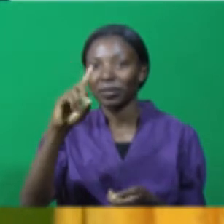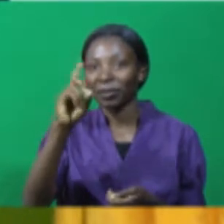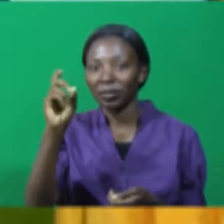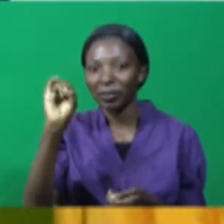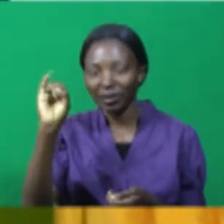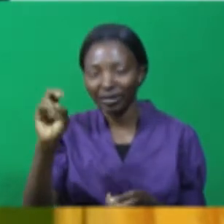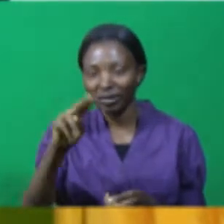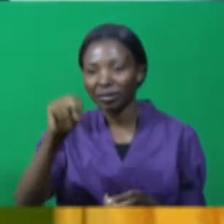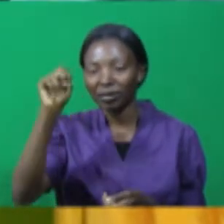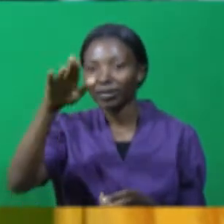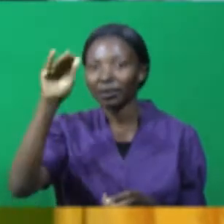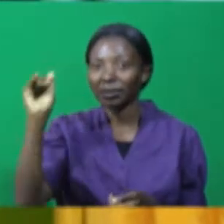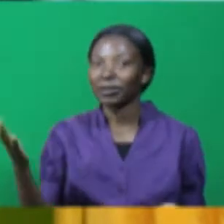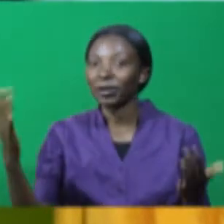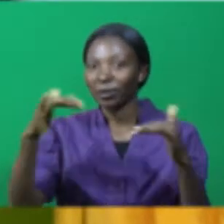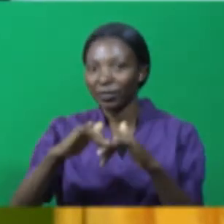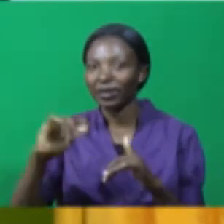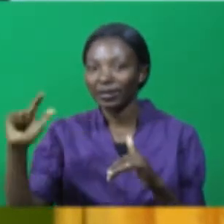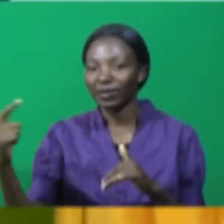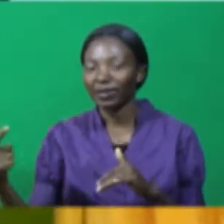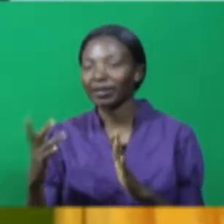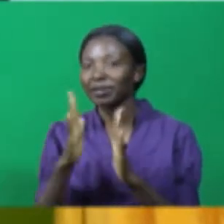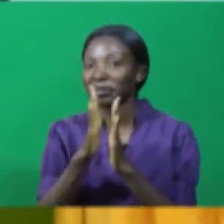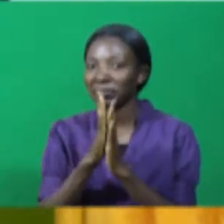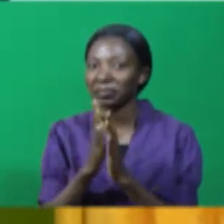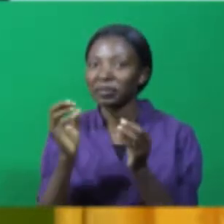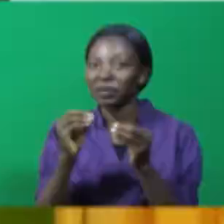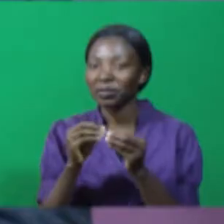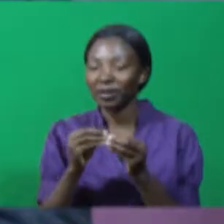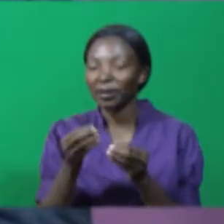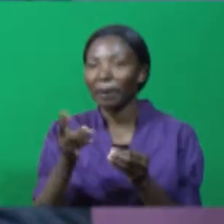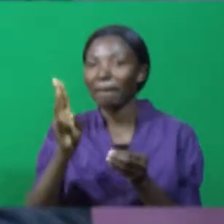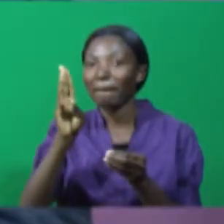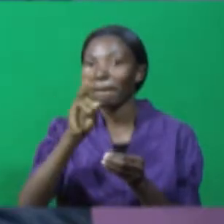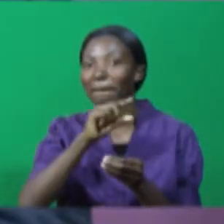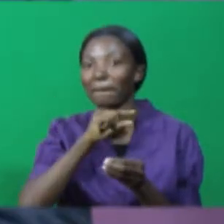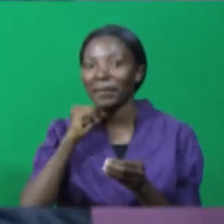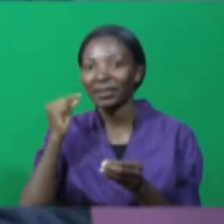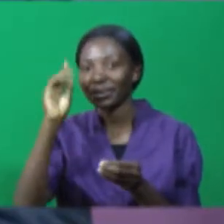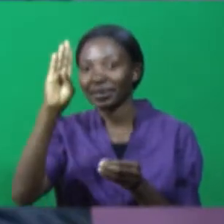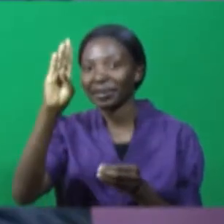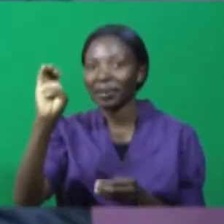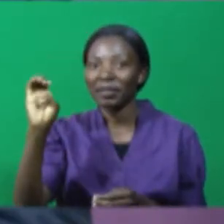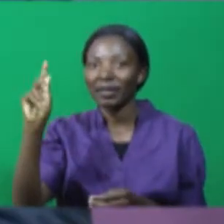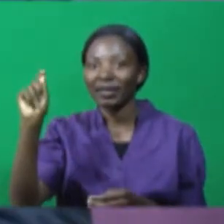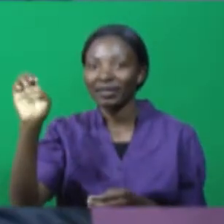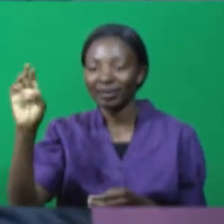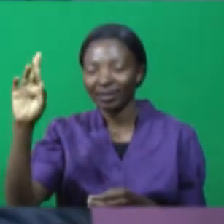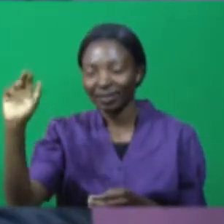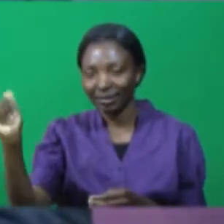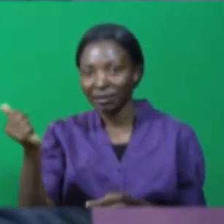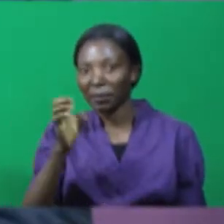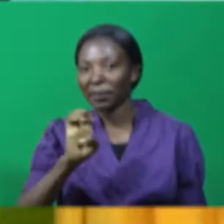North Zimbabwe Conference of the Seventh-day Adventist Church, pamweche tena Pastor Caston Betera, veku East